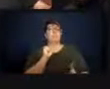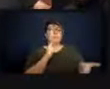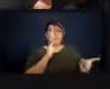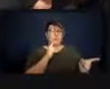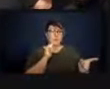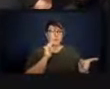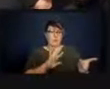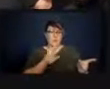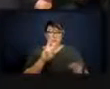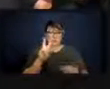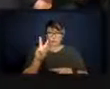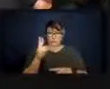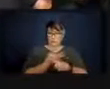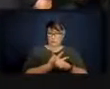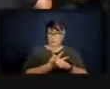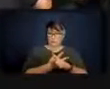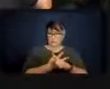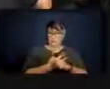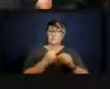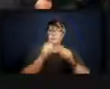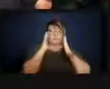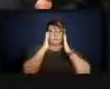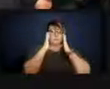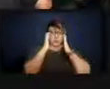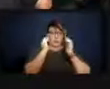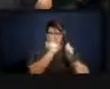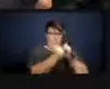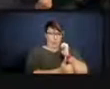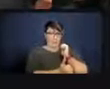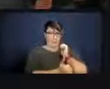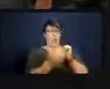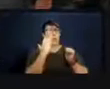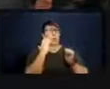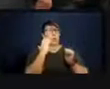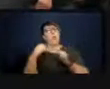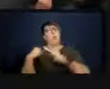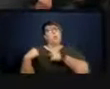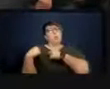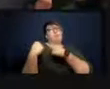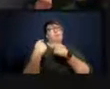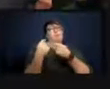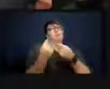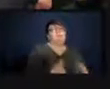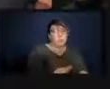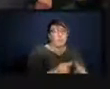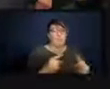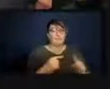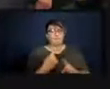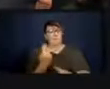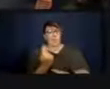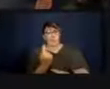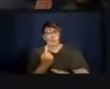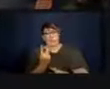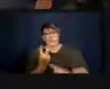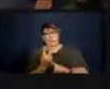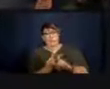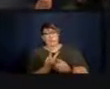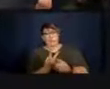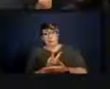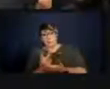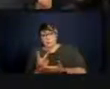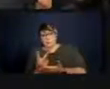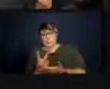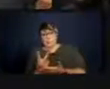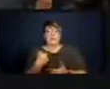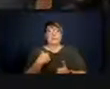وفخور الآن مضى من الوقت شهرين منذ أن قمنا